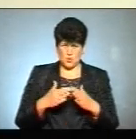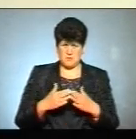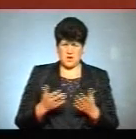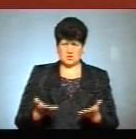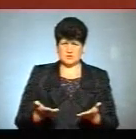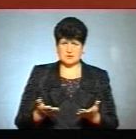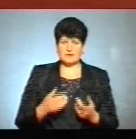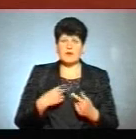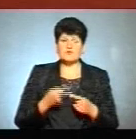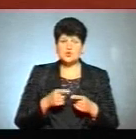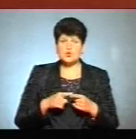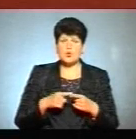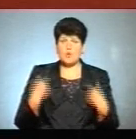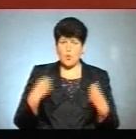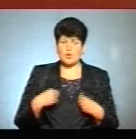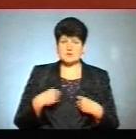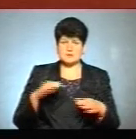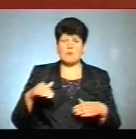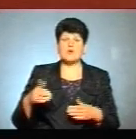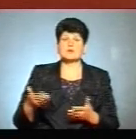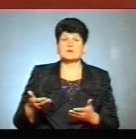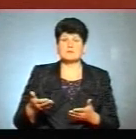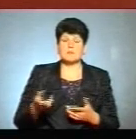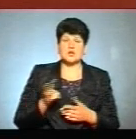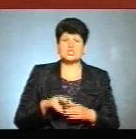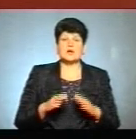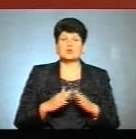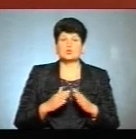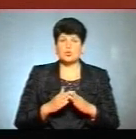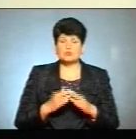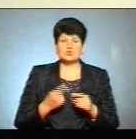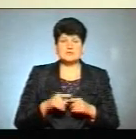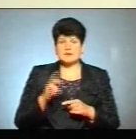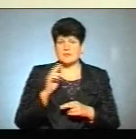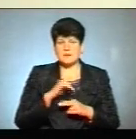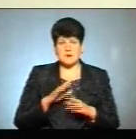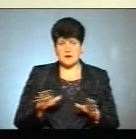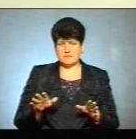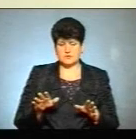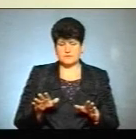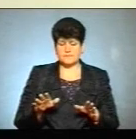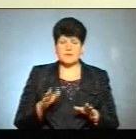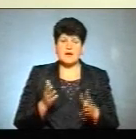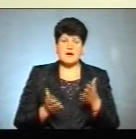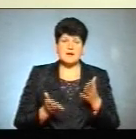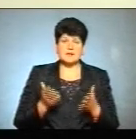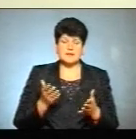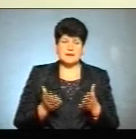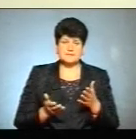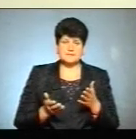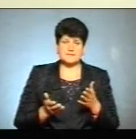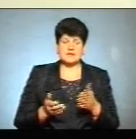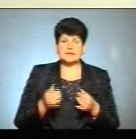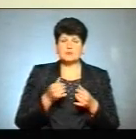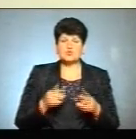домашній, і вона в цьому одязі потім прийшла додому, то це не зовсім правильно. Тобто, але,